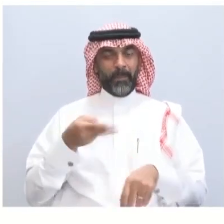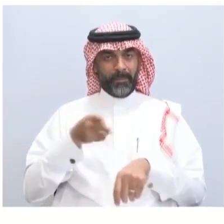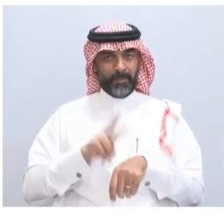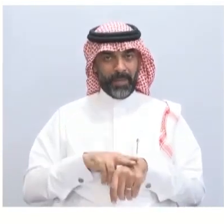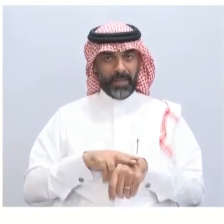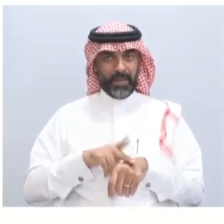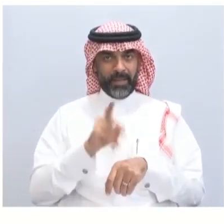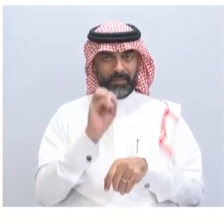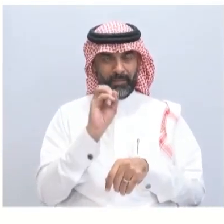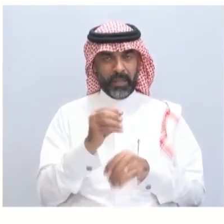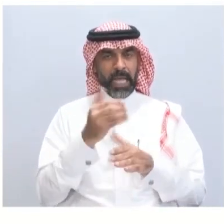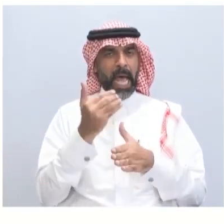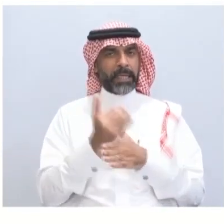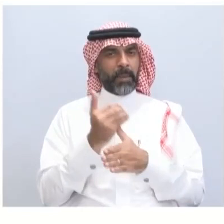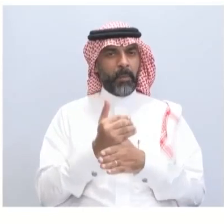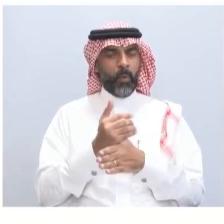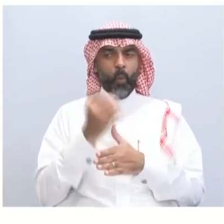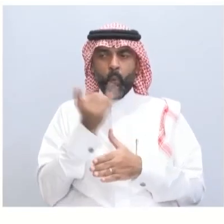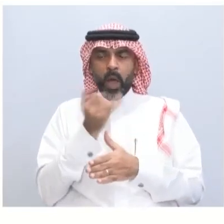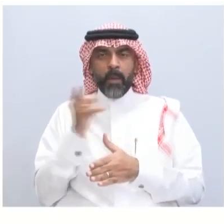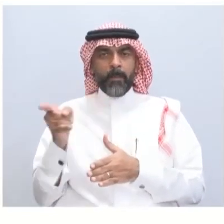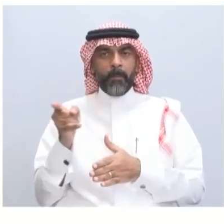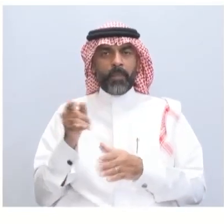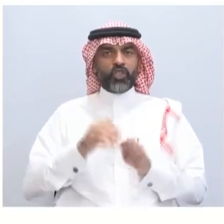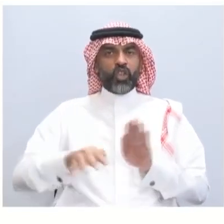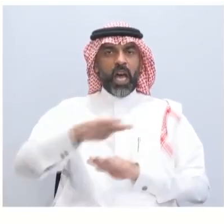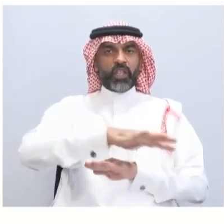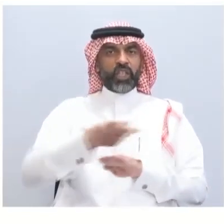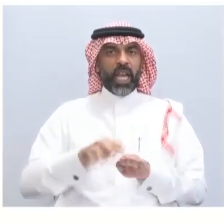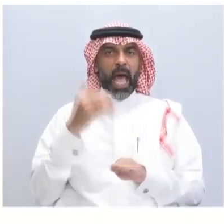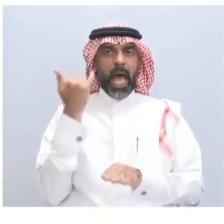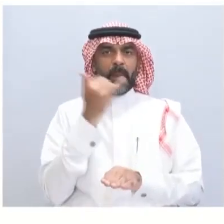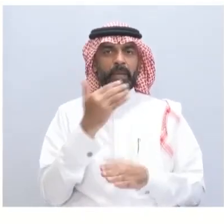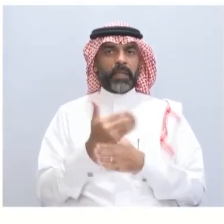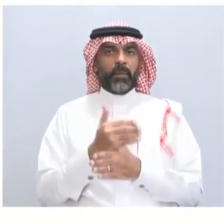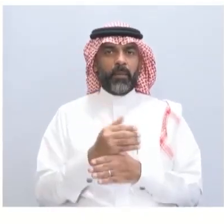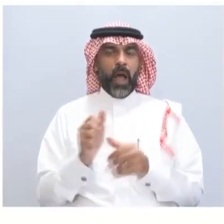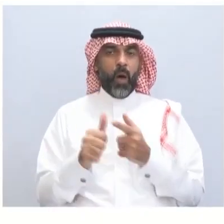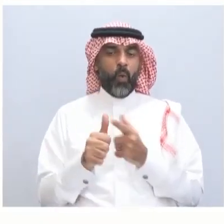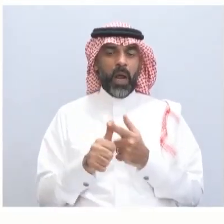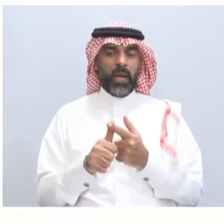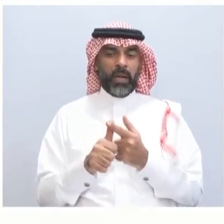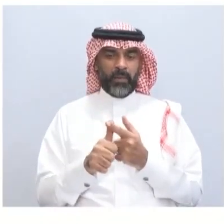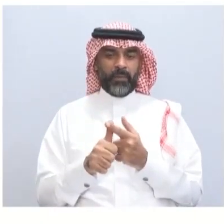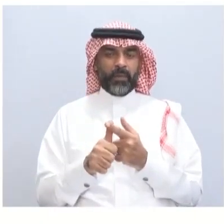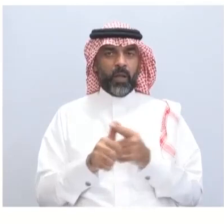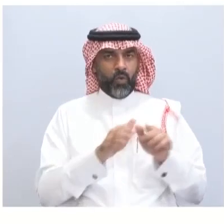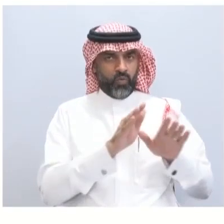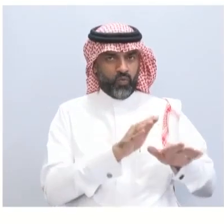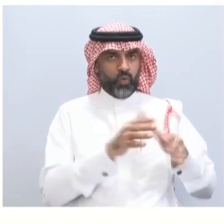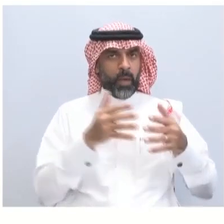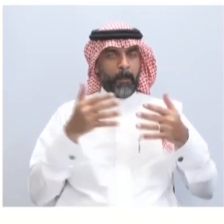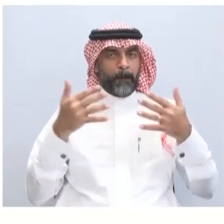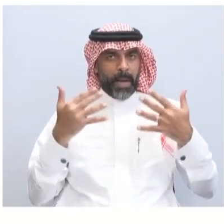اسباب مكانه او اسباب اهميه مكانه شبه الجزيره العربيه اولها ممتازين وجود الاماكن